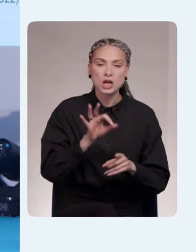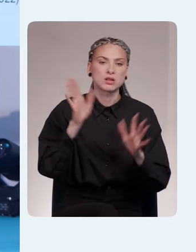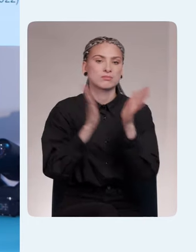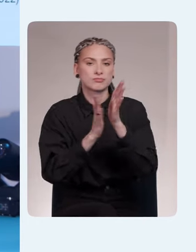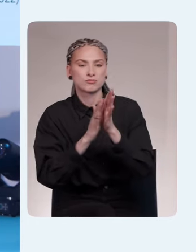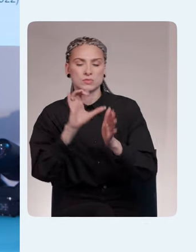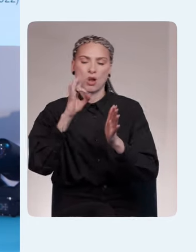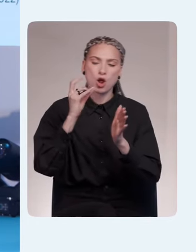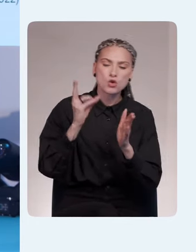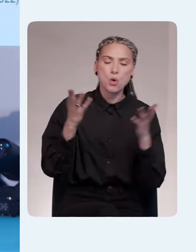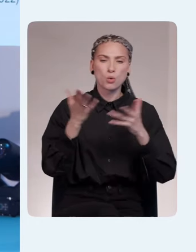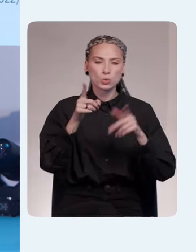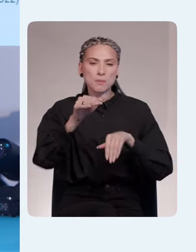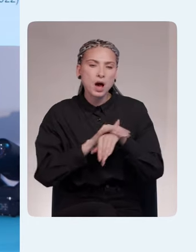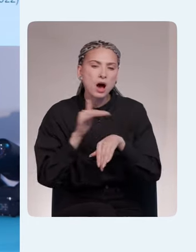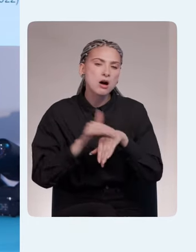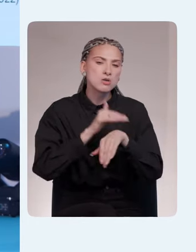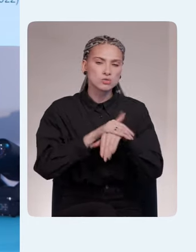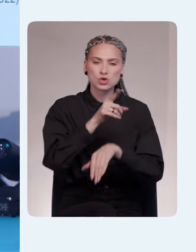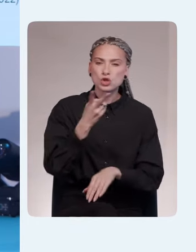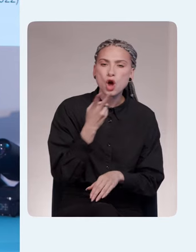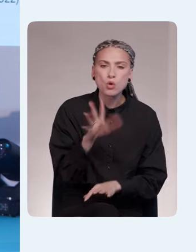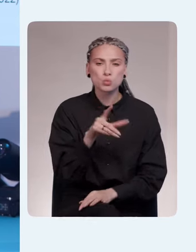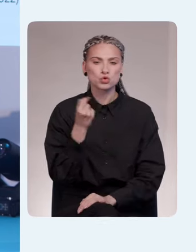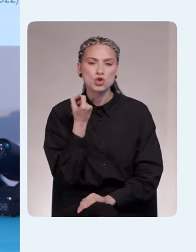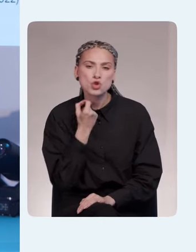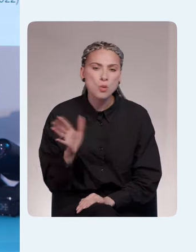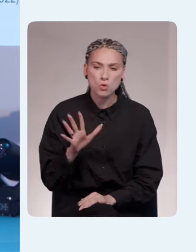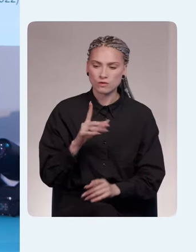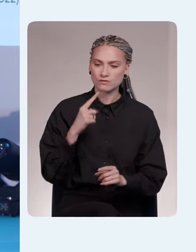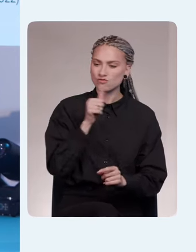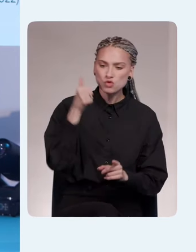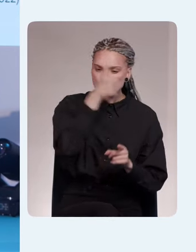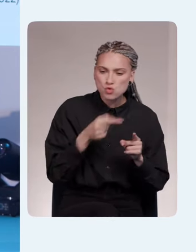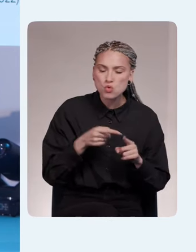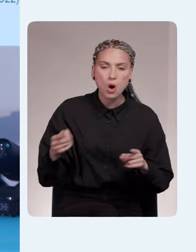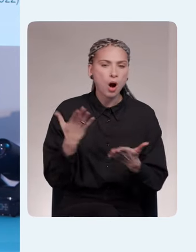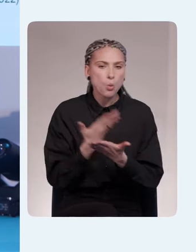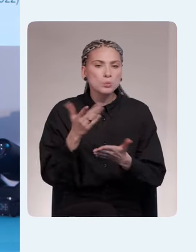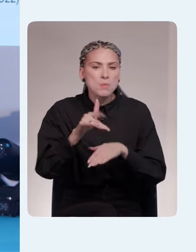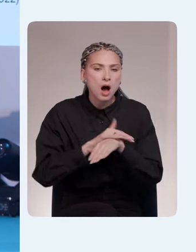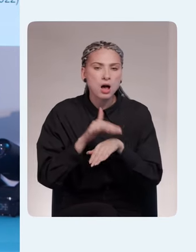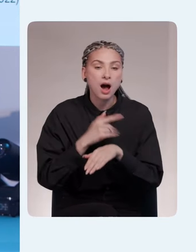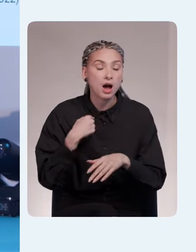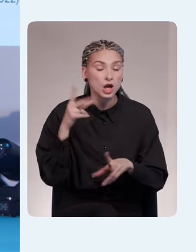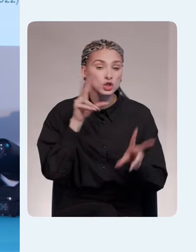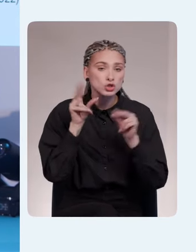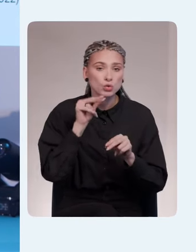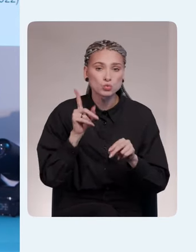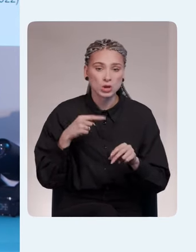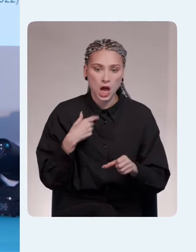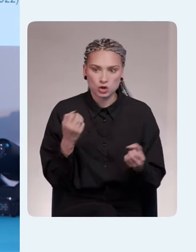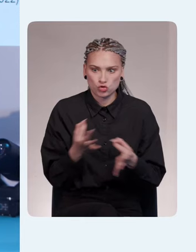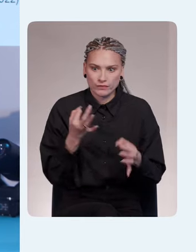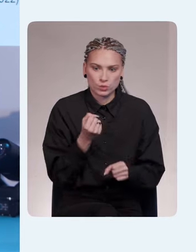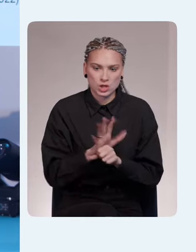блин, Санек, какой ты молодец, ты не куришь и не пьешь целый год, какой ты молодец. А я считаю, что я не сделал ничего